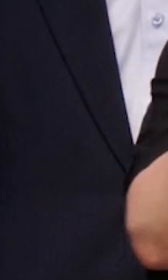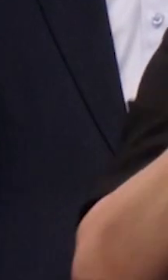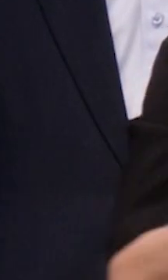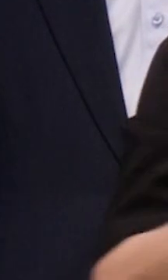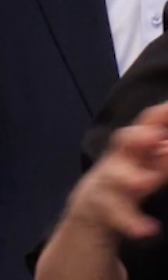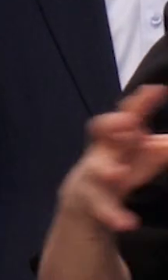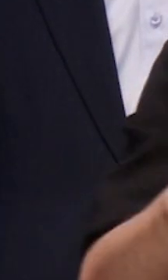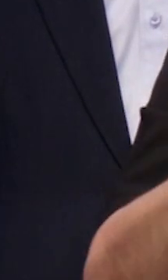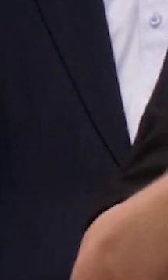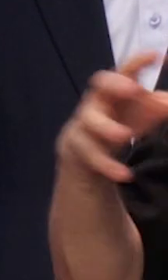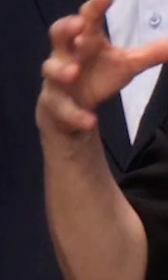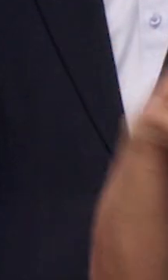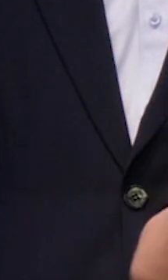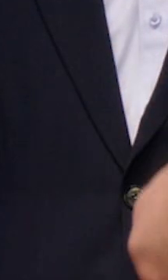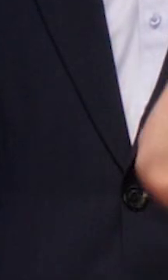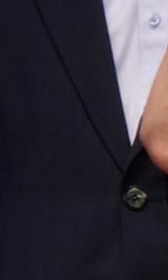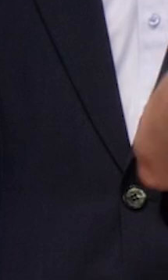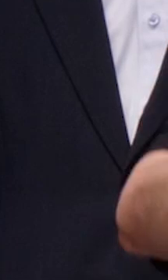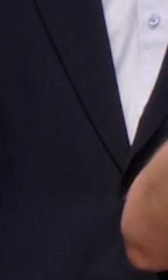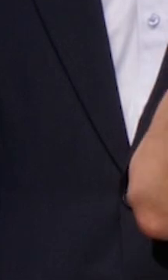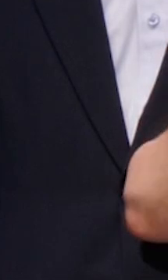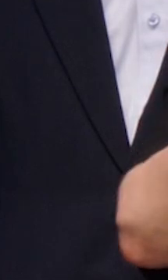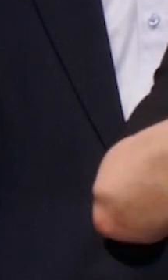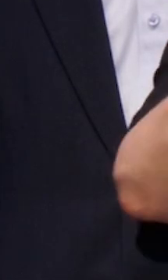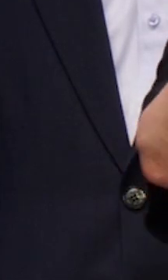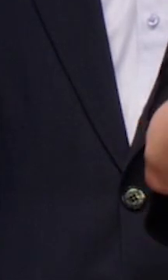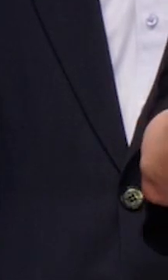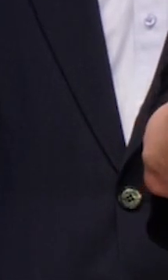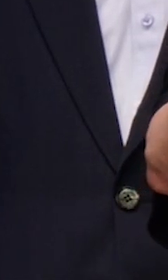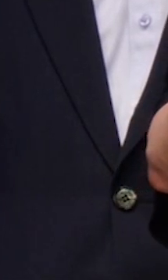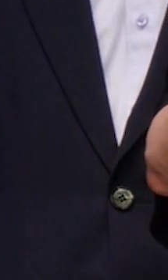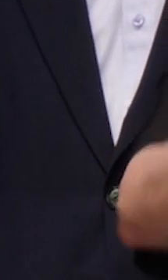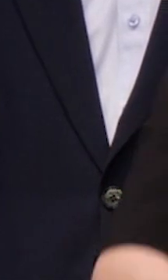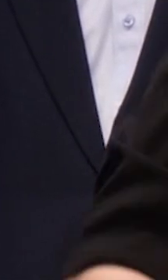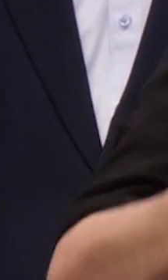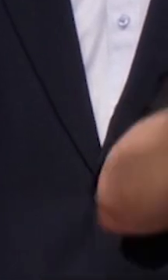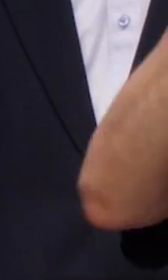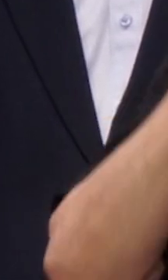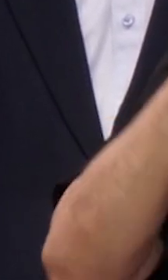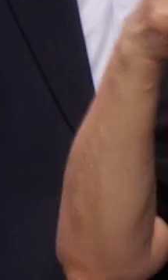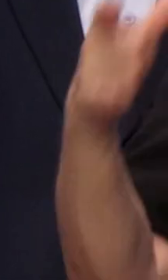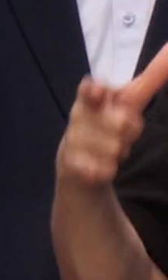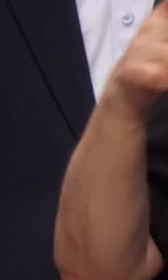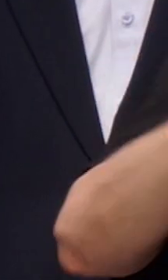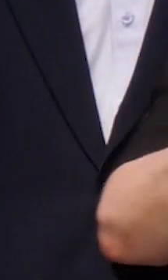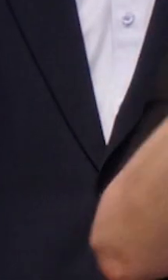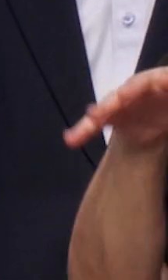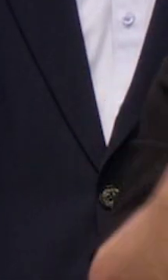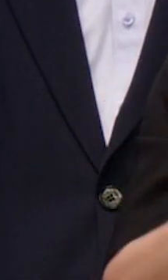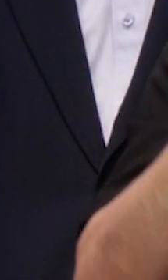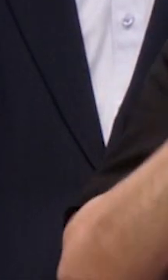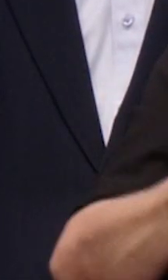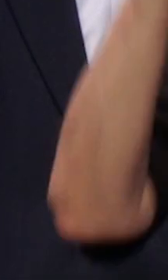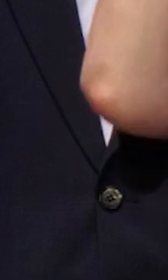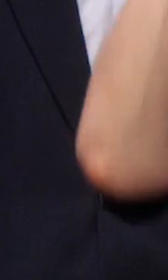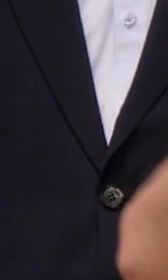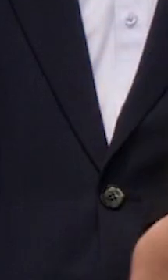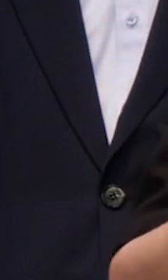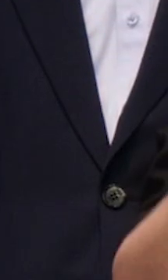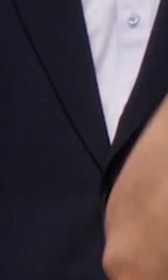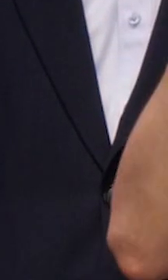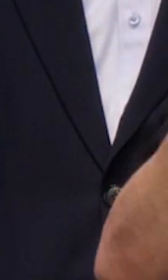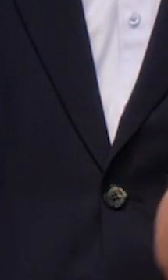모아 우리의 미래를 일굴 터전이 바로 남해안입니다. 올해 한국관광공사가